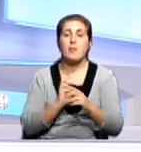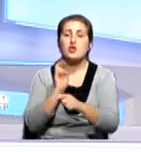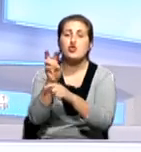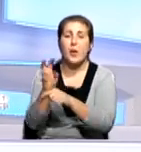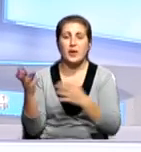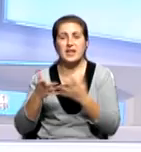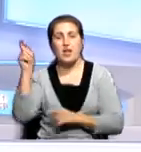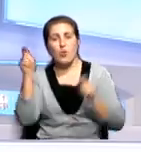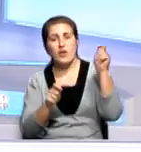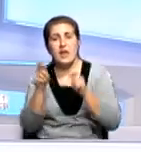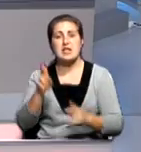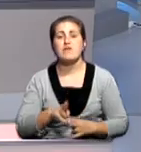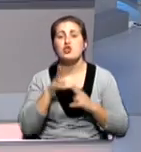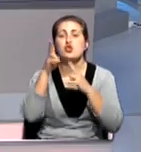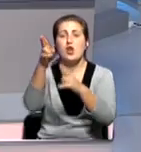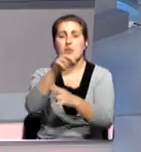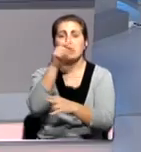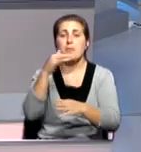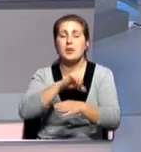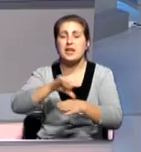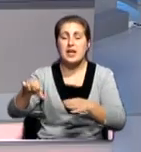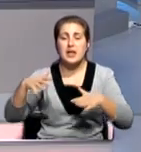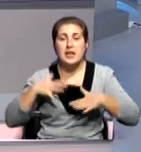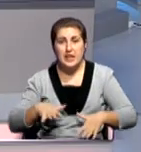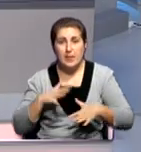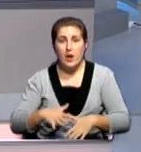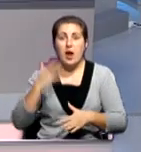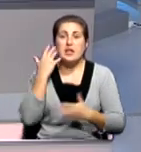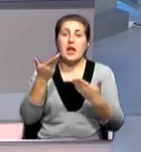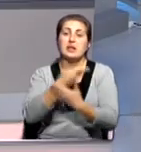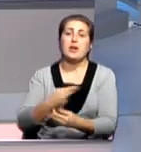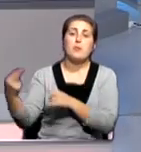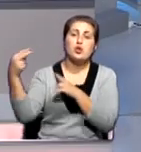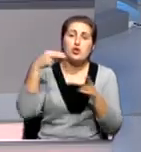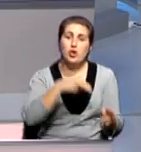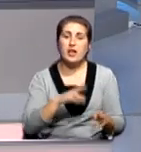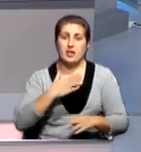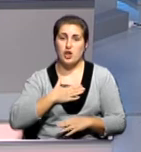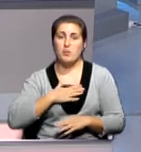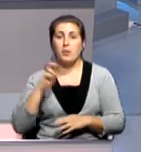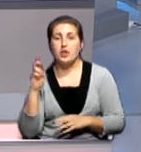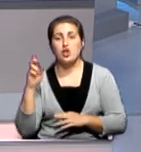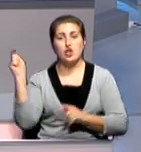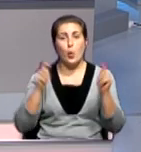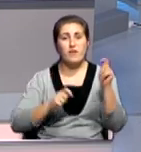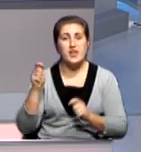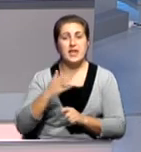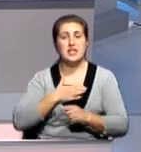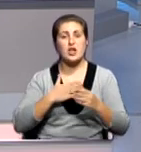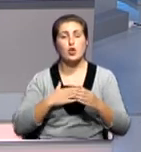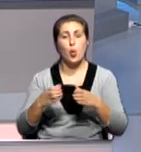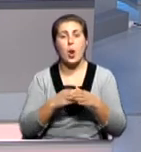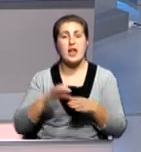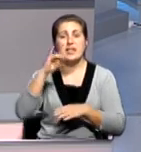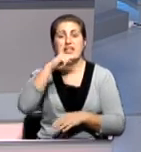конференции выезжаем за пределы Крыма к нам Когда приезжают на наши библиотечные конференции наши коллеги